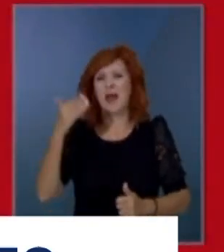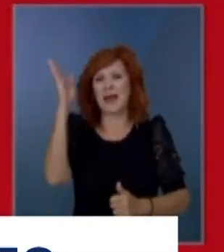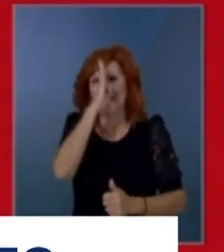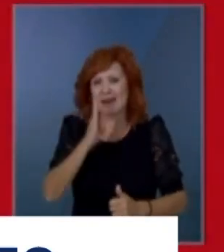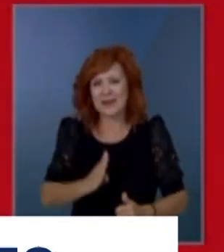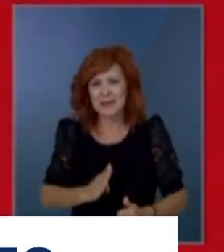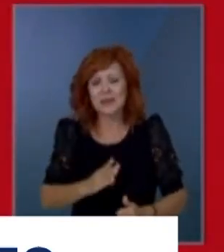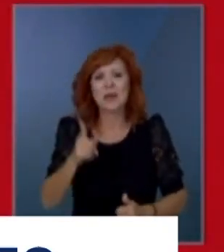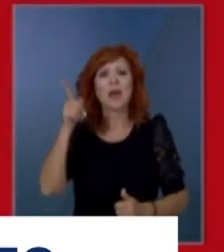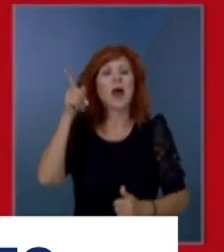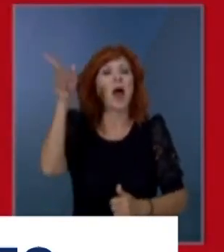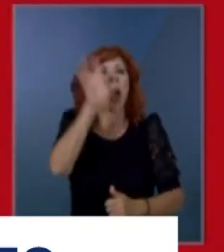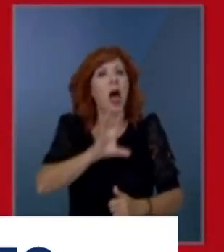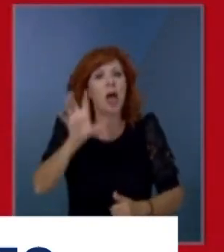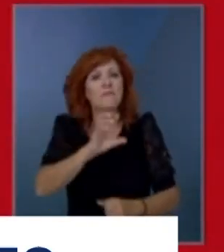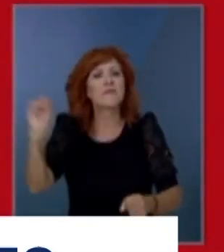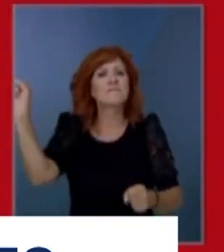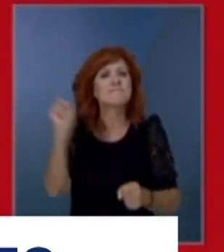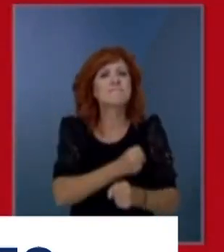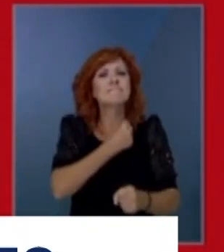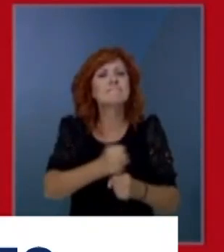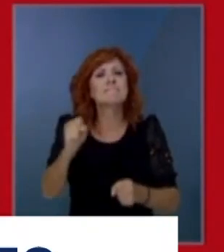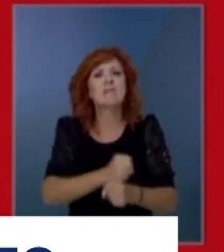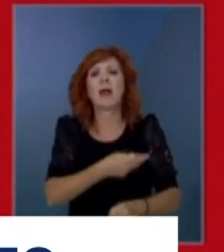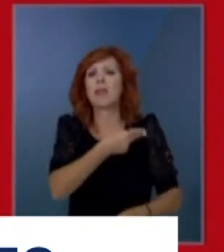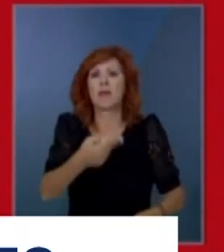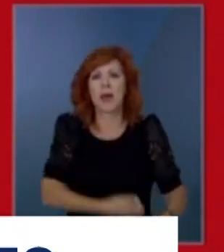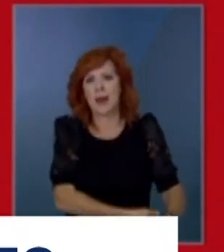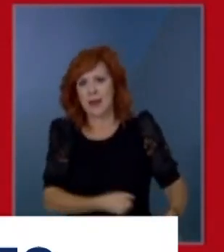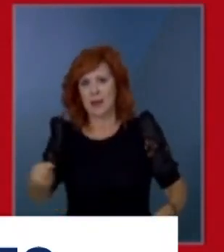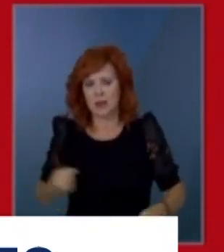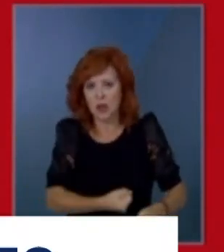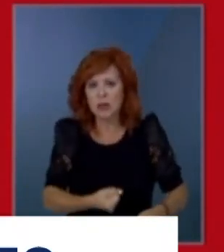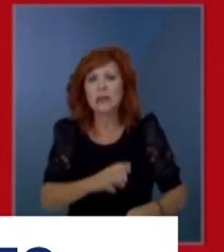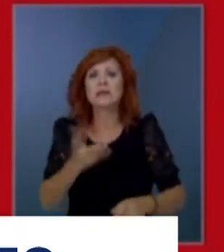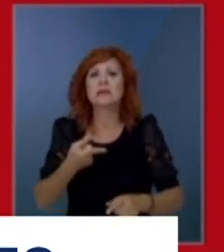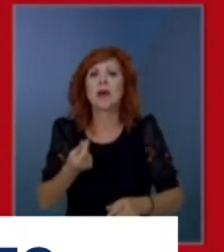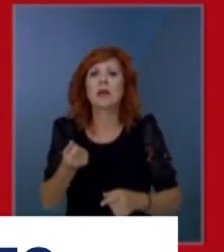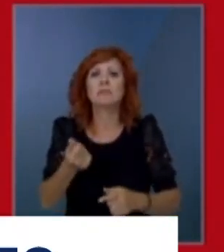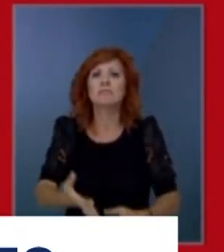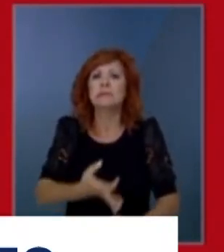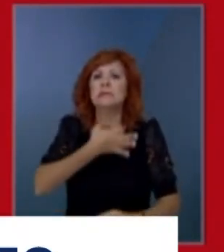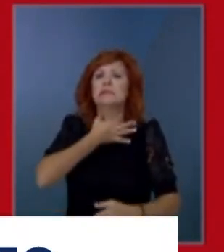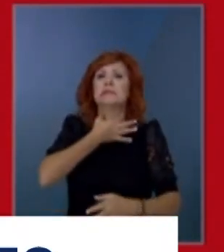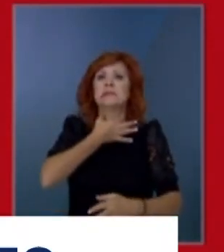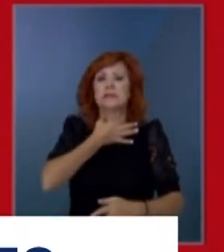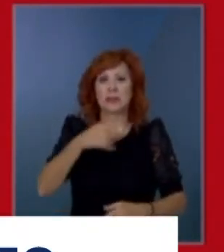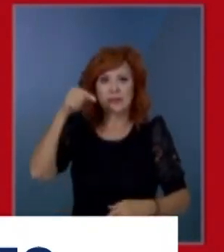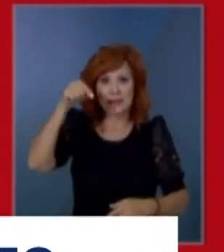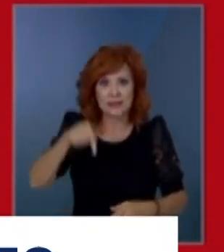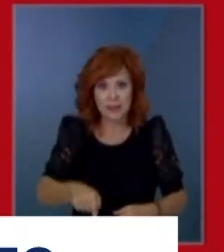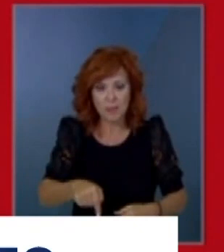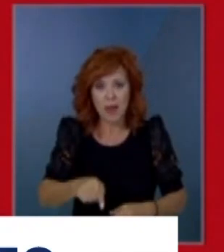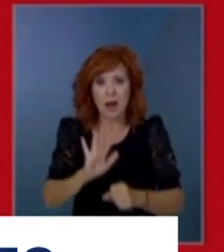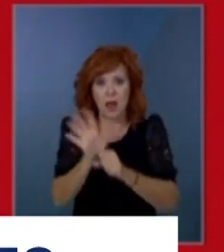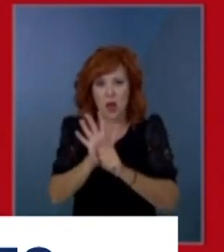η Ευρώπη επέμενε πεισματικά σε συνταγές λιτότητας και δημοσιονομικής ασφυξίας. Σήμερα, μετά την